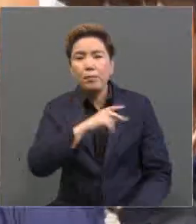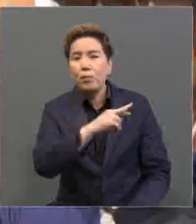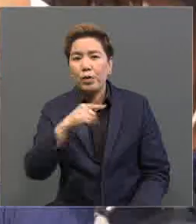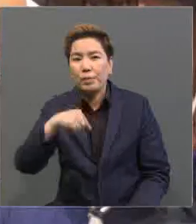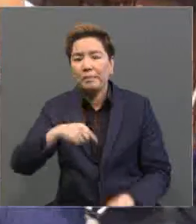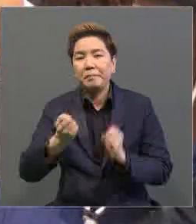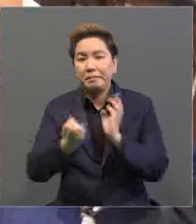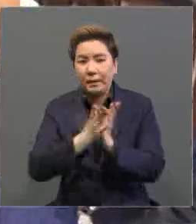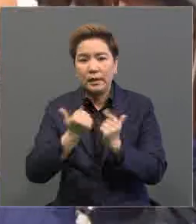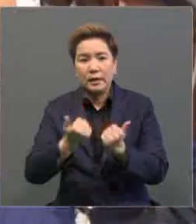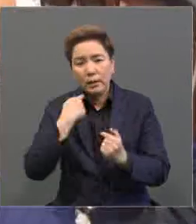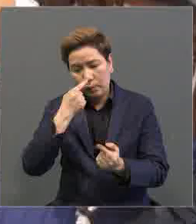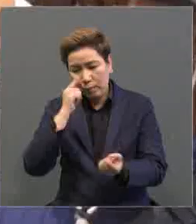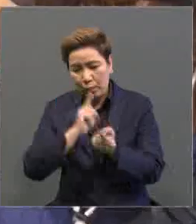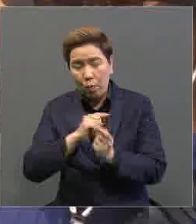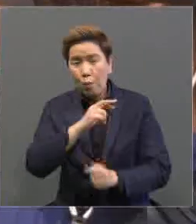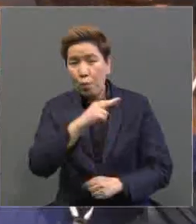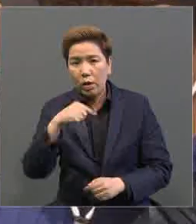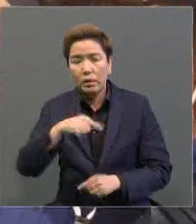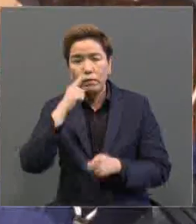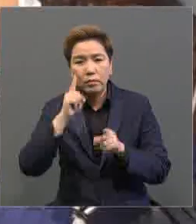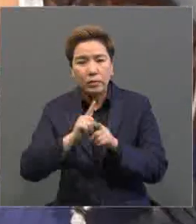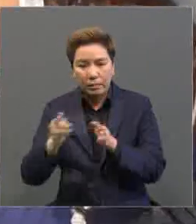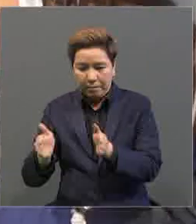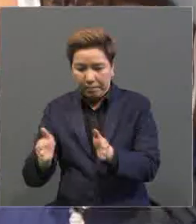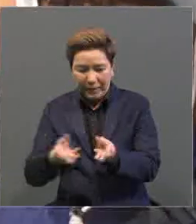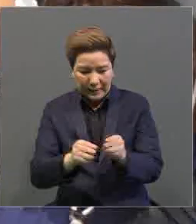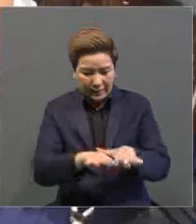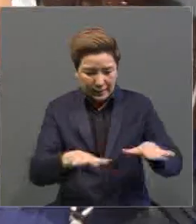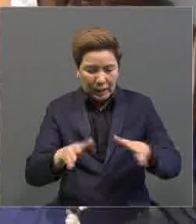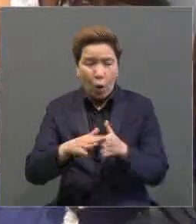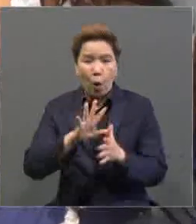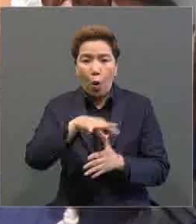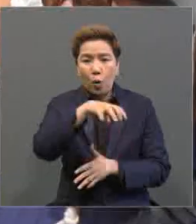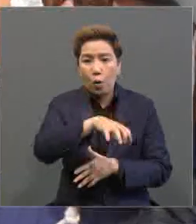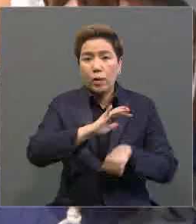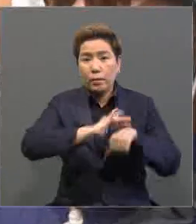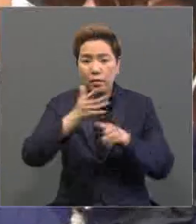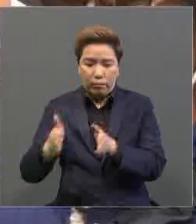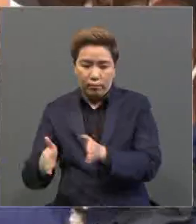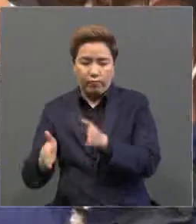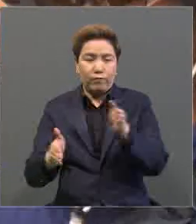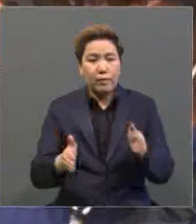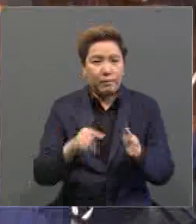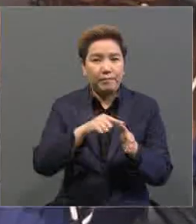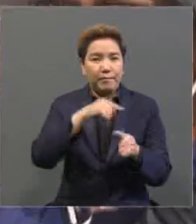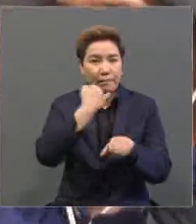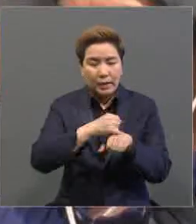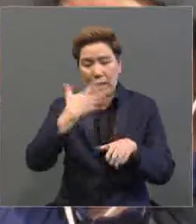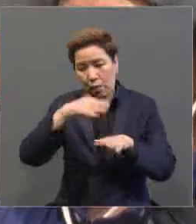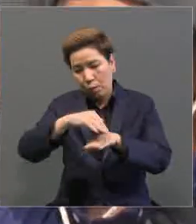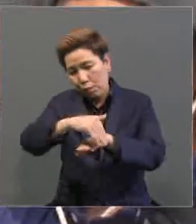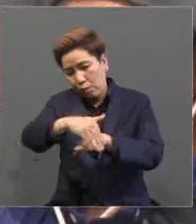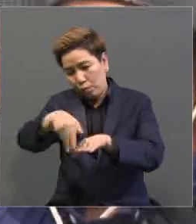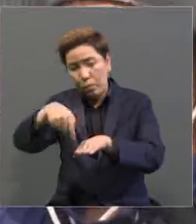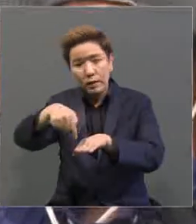ครับซึ่งเราพบว่าสระว่ายน้ำเนี่ยมีการลุกล้ำนะครับที่ดินของกรมอุทยานแห่งชาตินะครับแล้วบริเวณหัวเกาะนะ